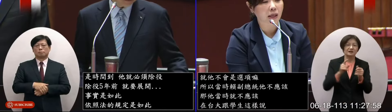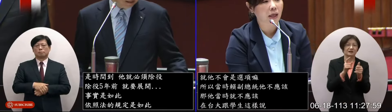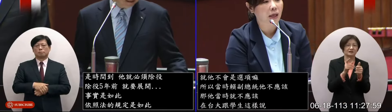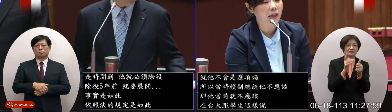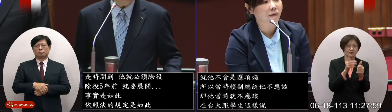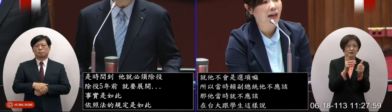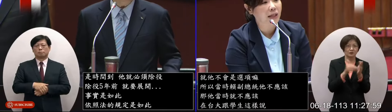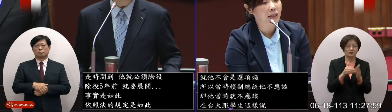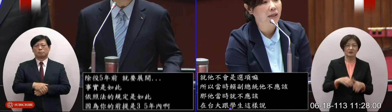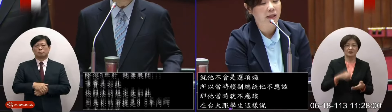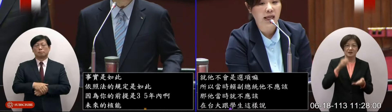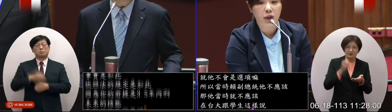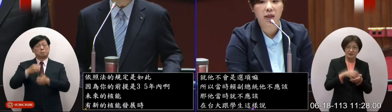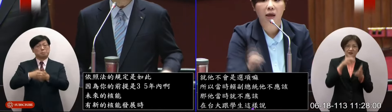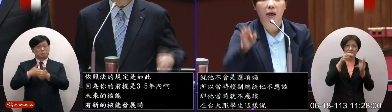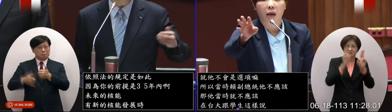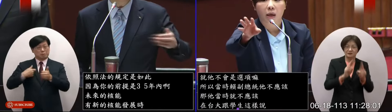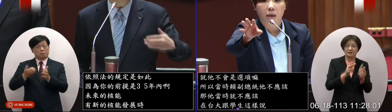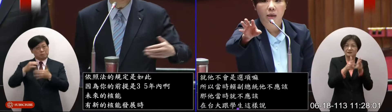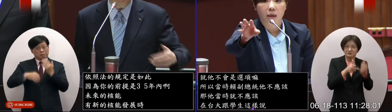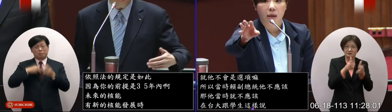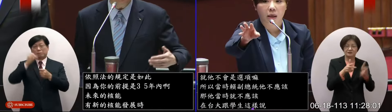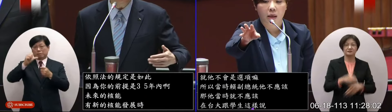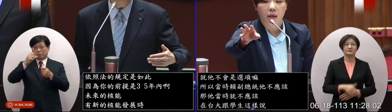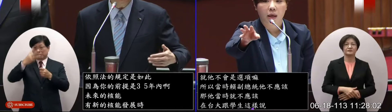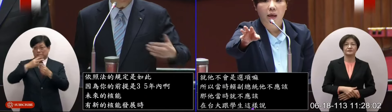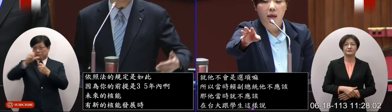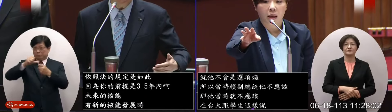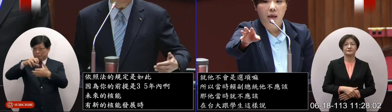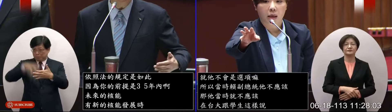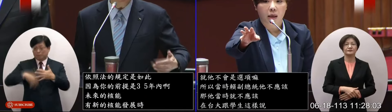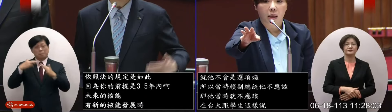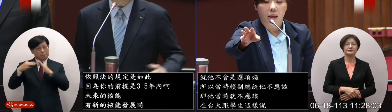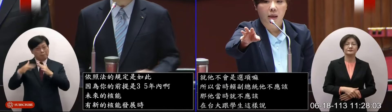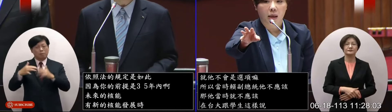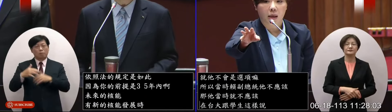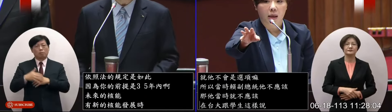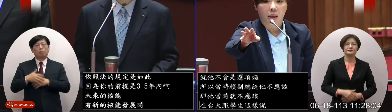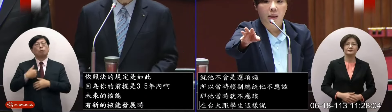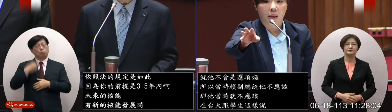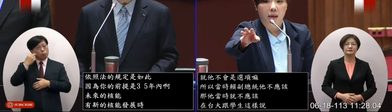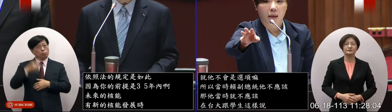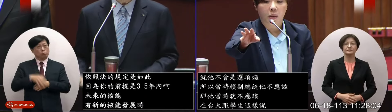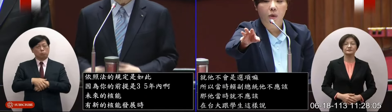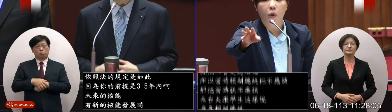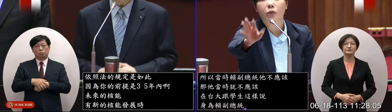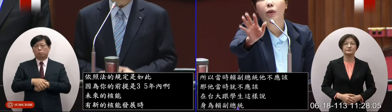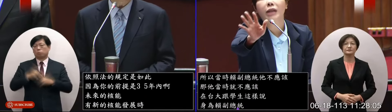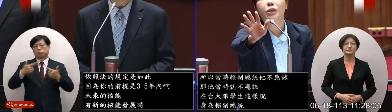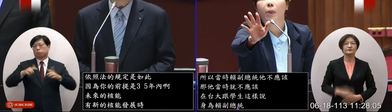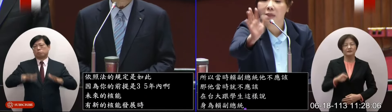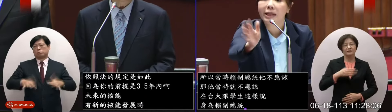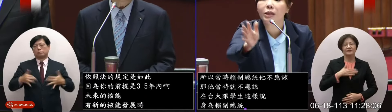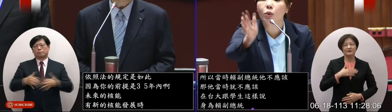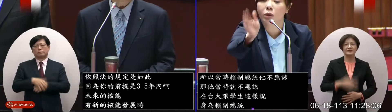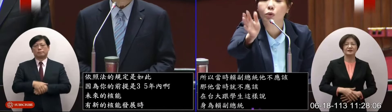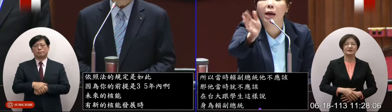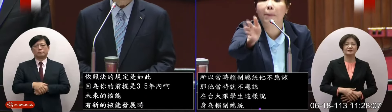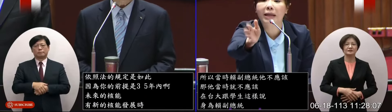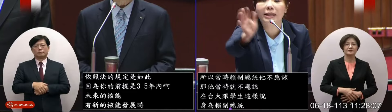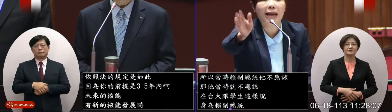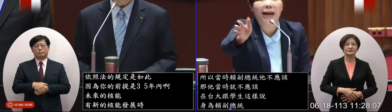了一个核电发电厂 的 产生， 前提是三五年内会打仗，那这个我们觉得。这应该不是现在。 我当然希望不是，但是